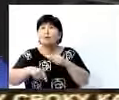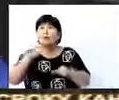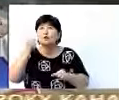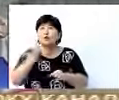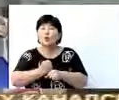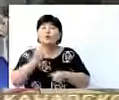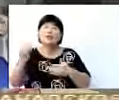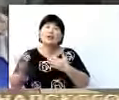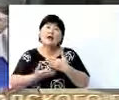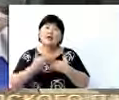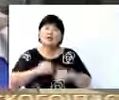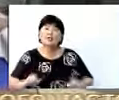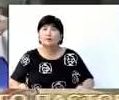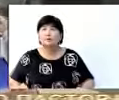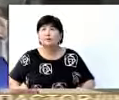жесткое наказание.